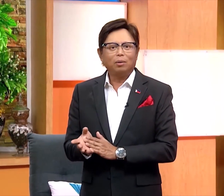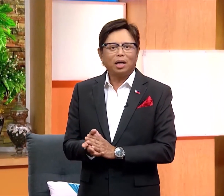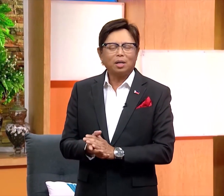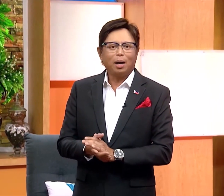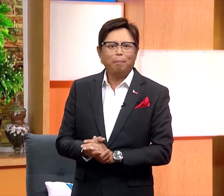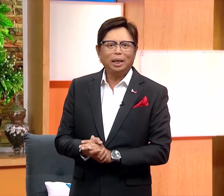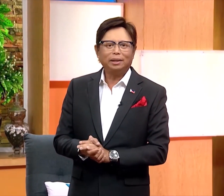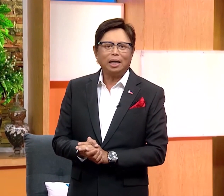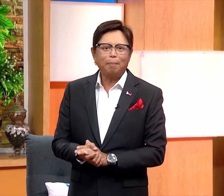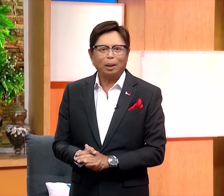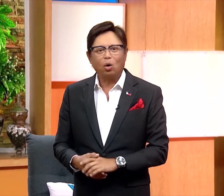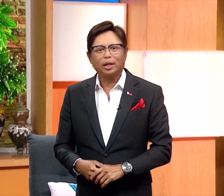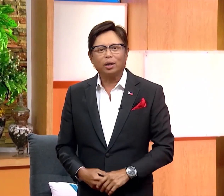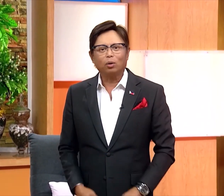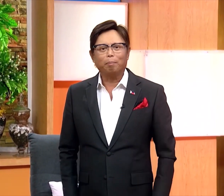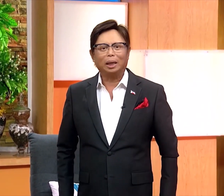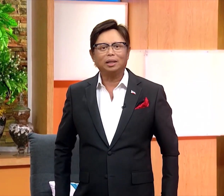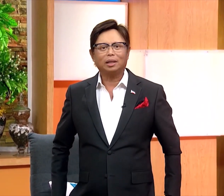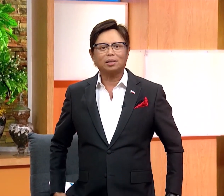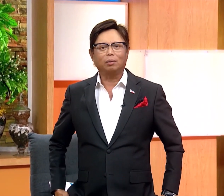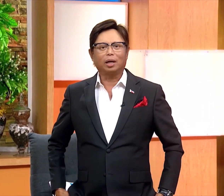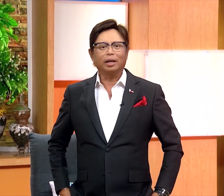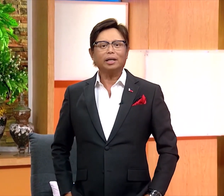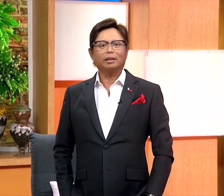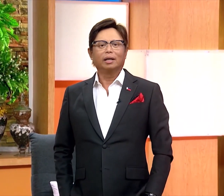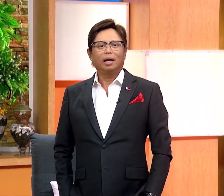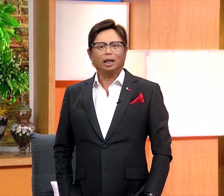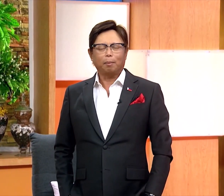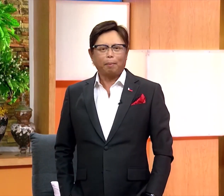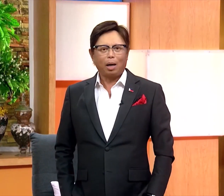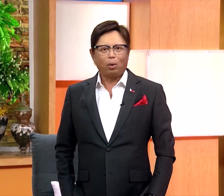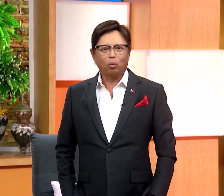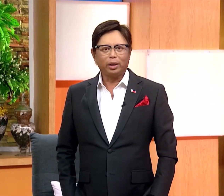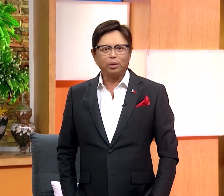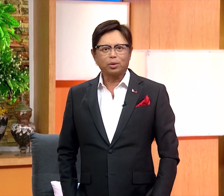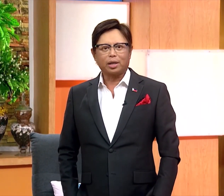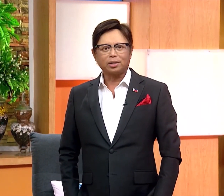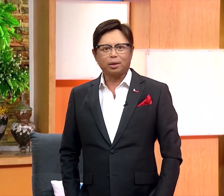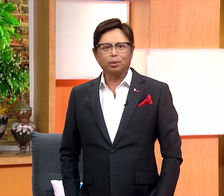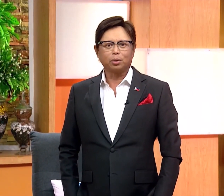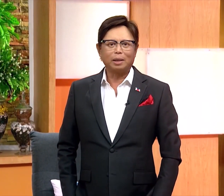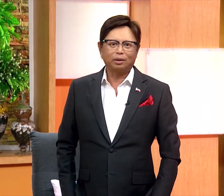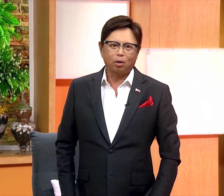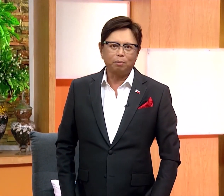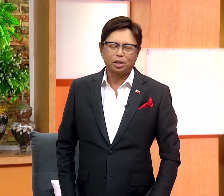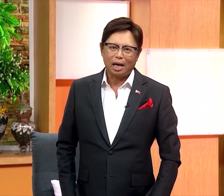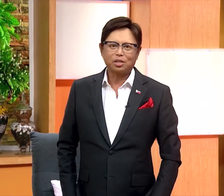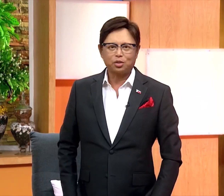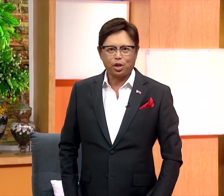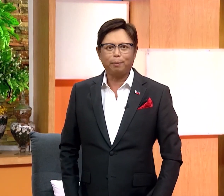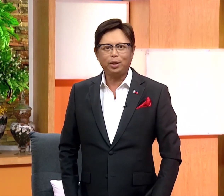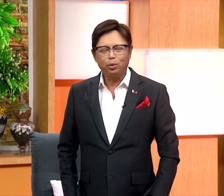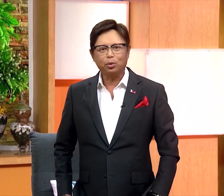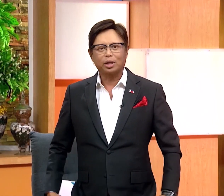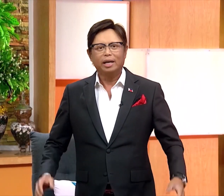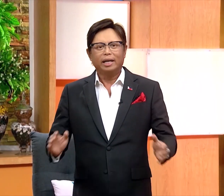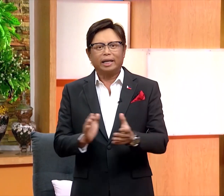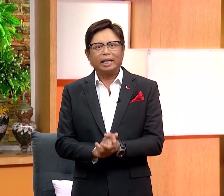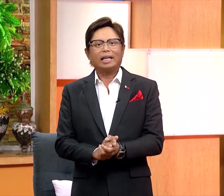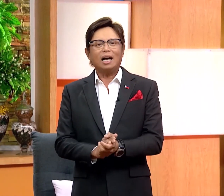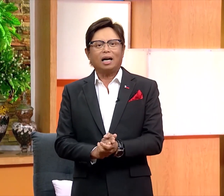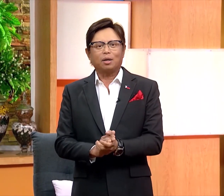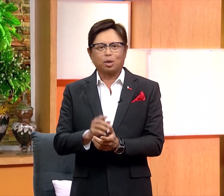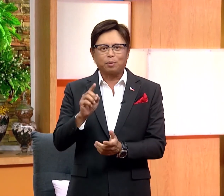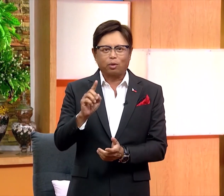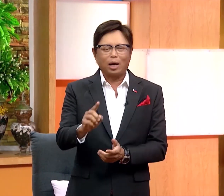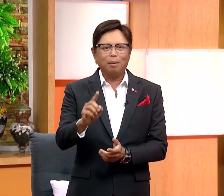Igan, mauna ka sa mga balita. Panoorin ang unang balita sa unang hirit at iba pang award-winning news ka sa youtube.com/GMA News.